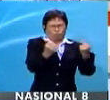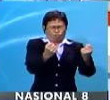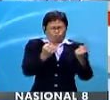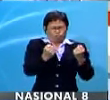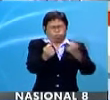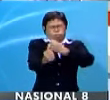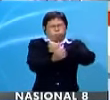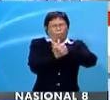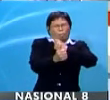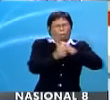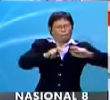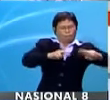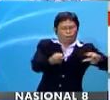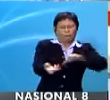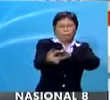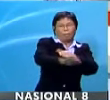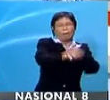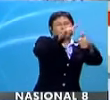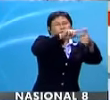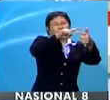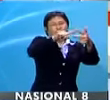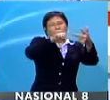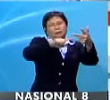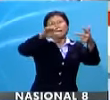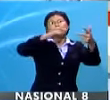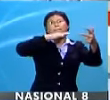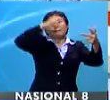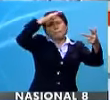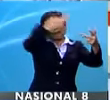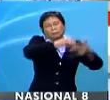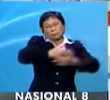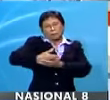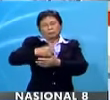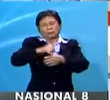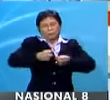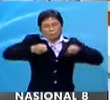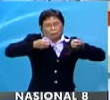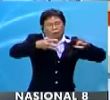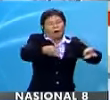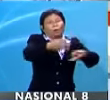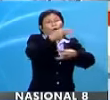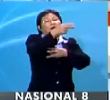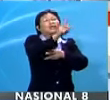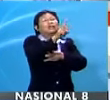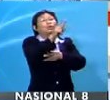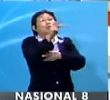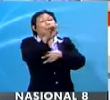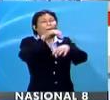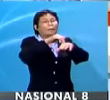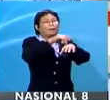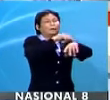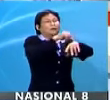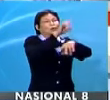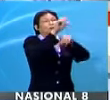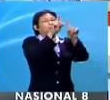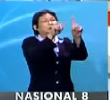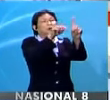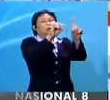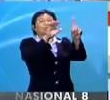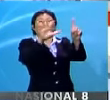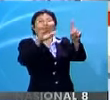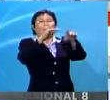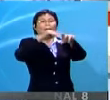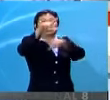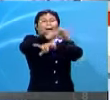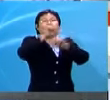berbahaya sehingga menyebabkan kematian tiga beranak di lebuh Raya duuk k 6.2 pada 1 minit pagi Sabtu lalu